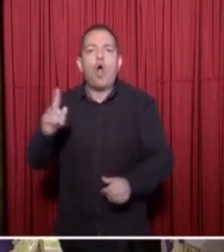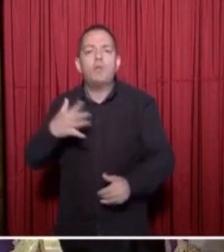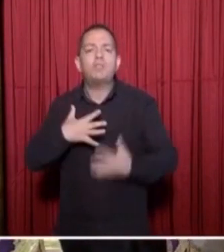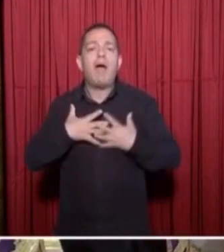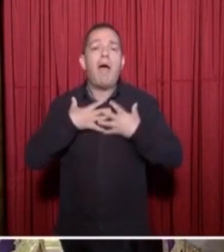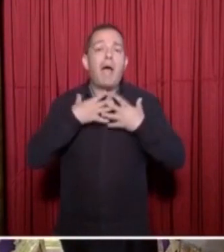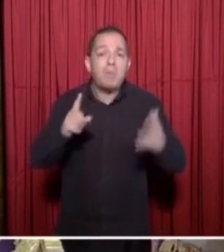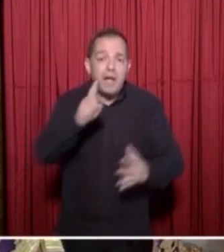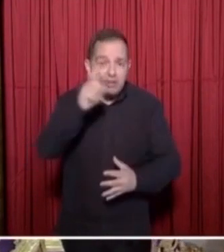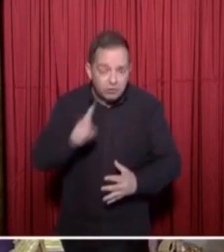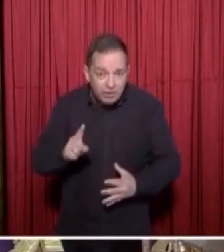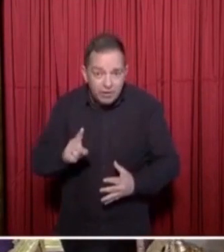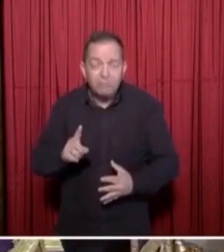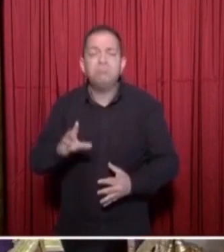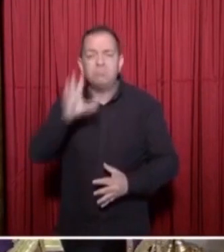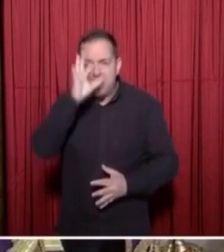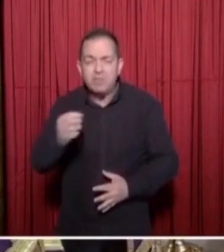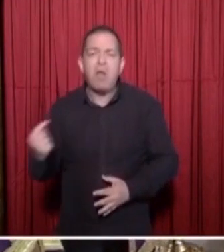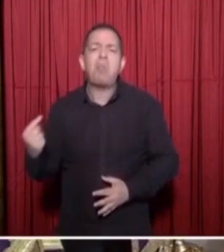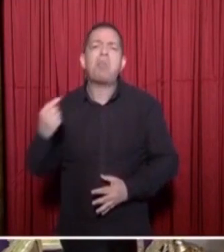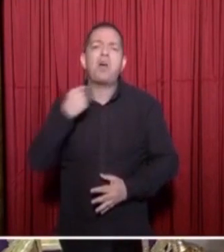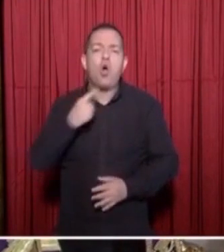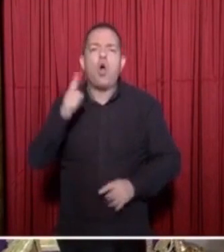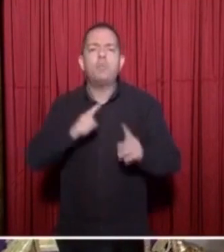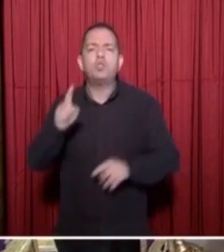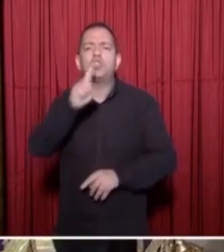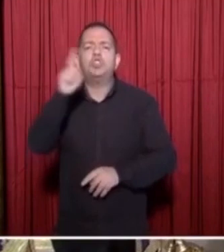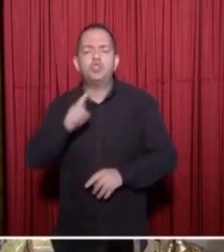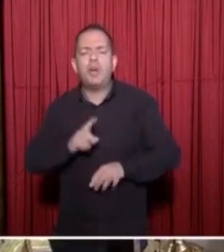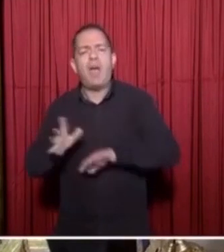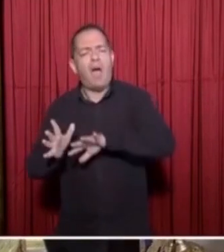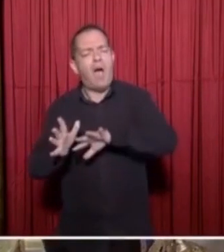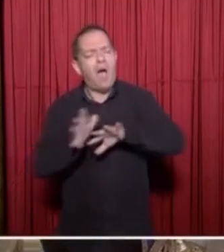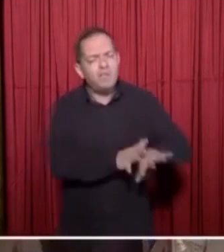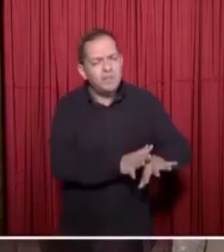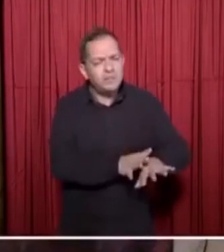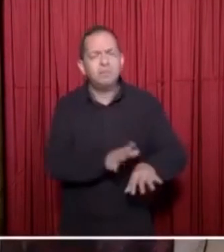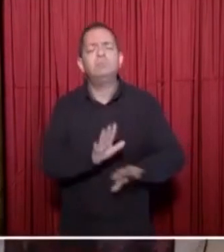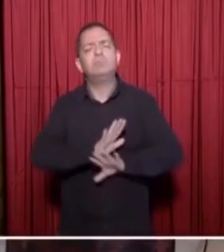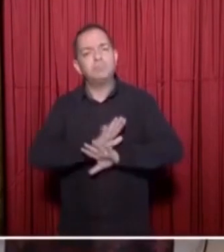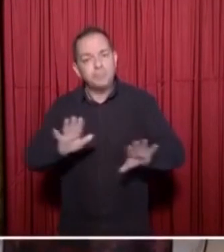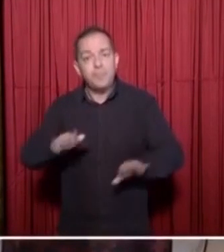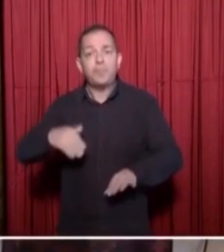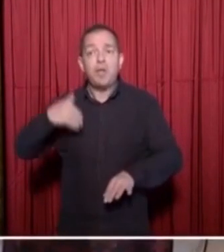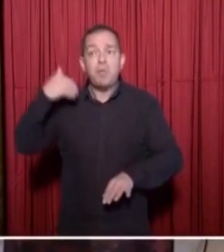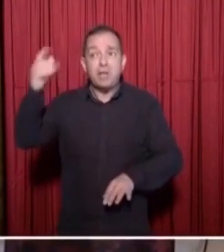ψυχήν αυτού, απολέσει αυτήν και ομισών την ψυχήν αυτού εν το κόσμο τούτο, η